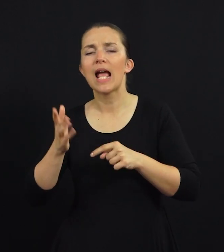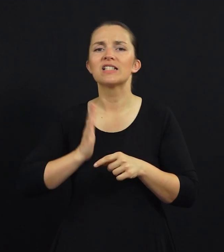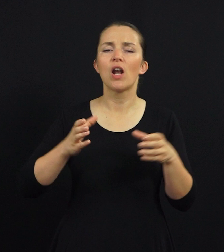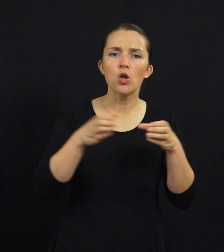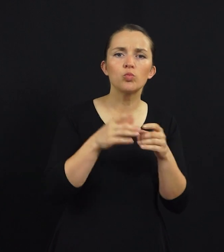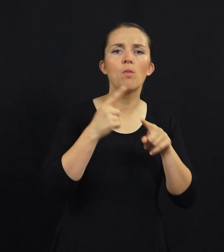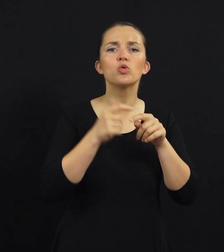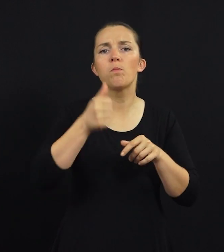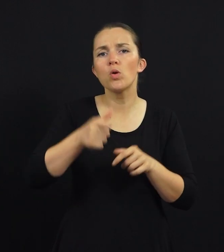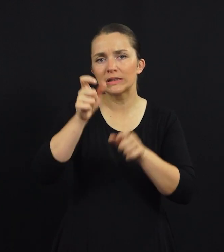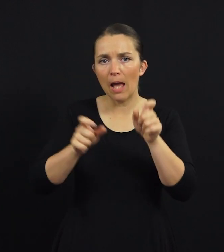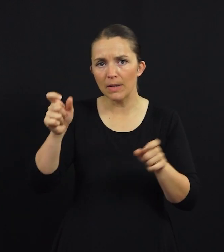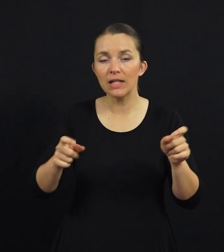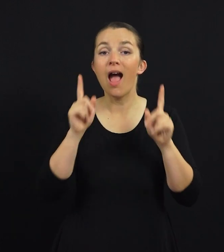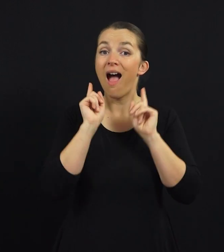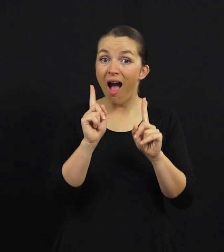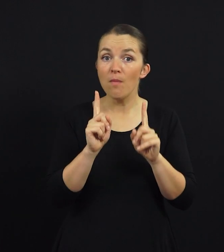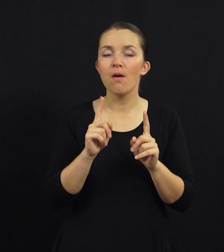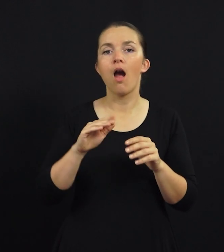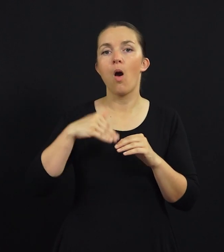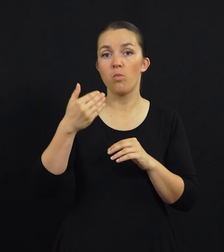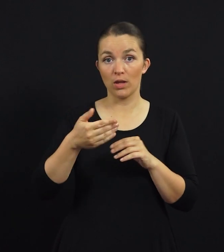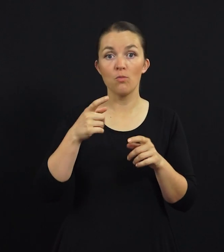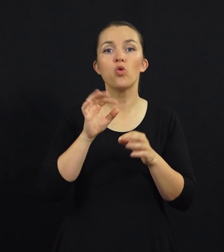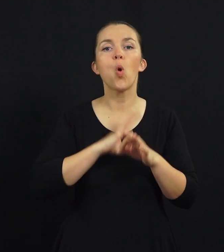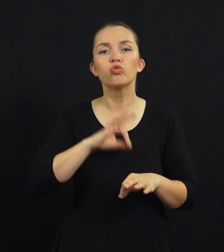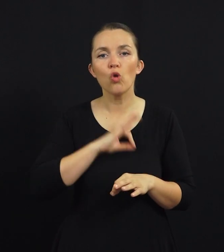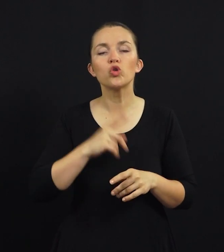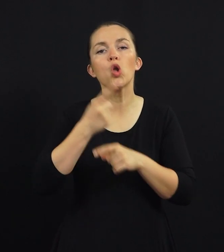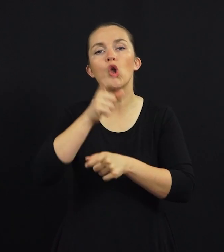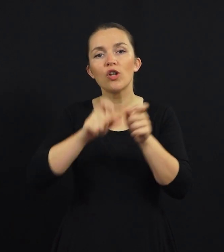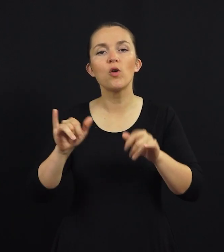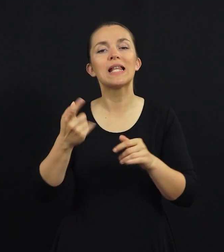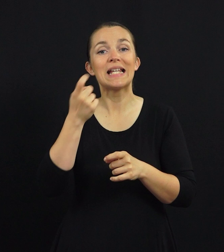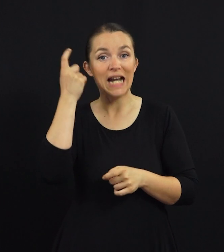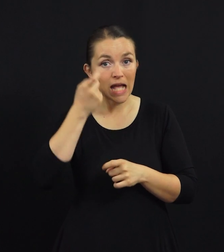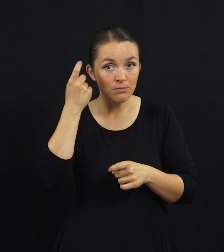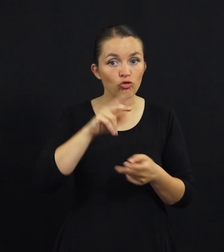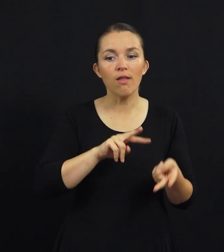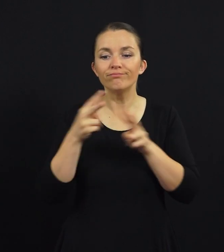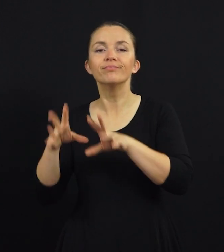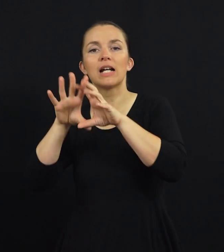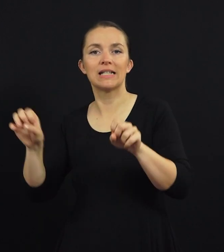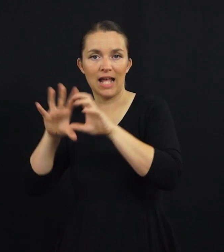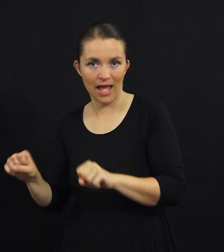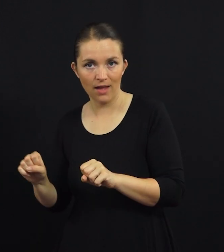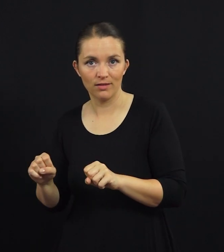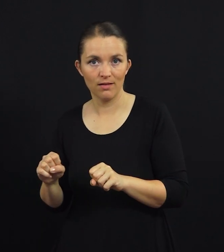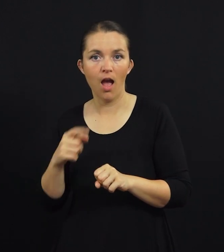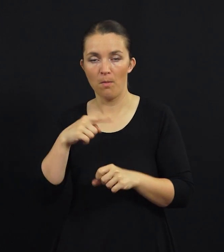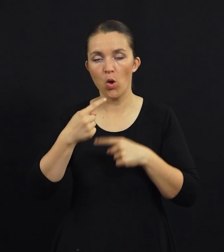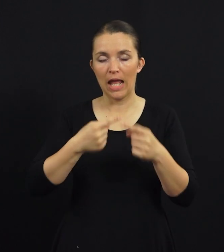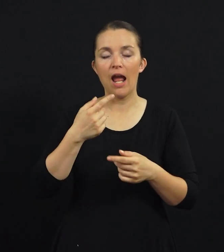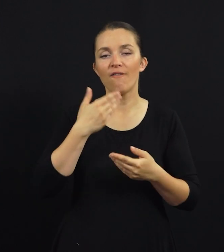politika, civilna družba in posamezniki. Vendar pa je potem dolžnost odločevalcev, da se iz razmišljanja preide v dejanja,